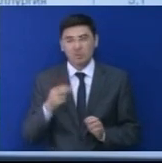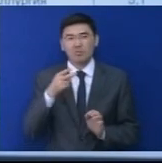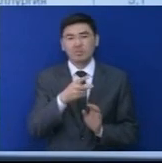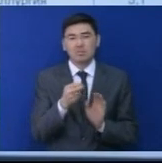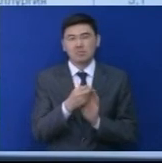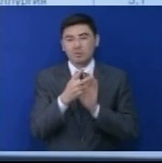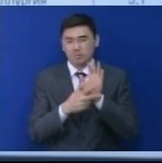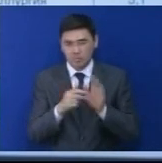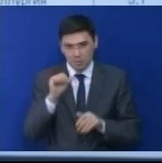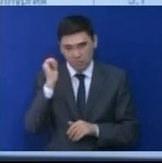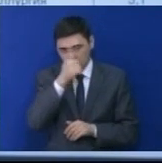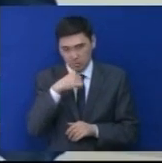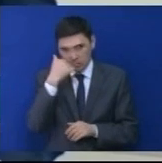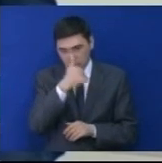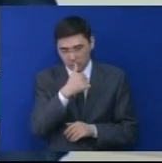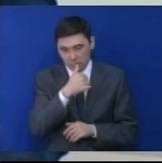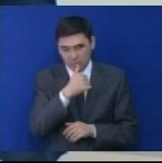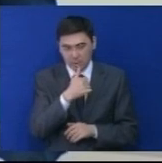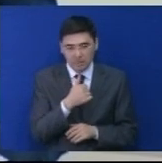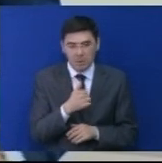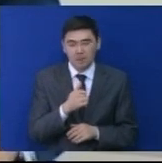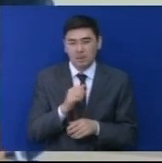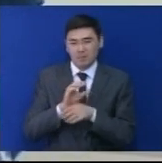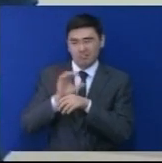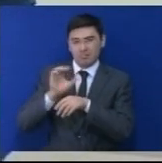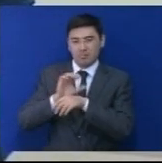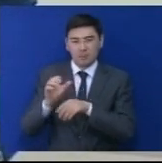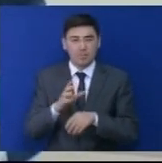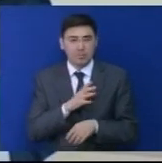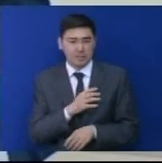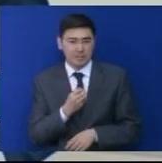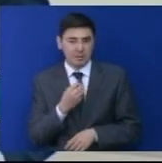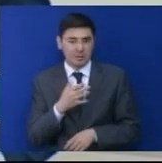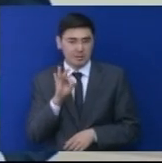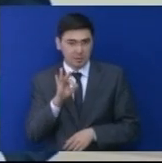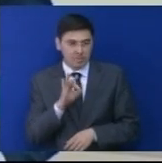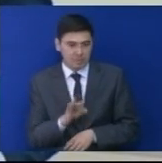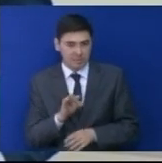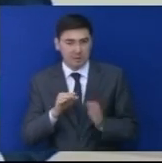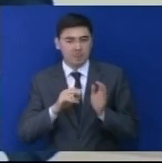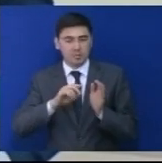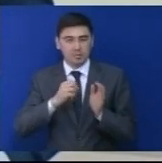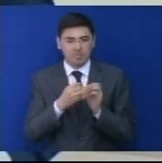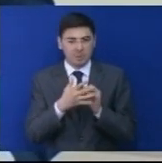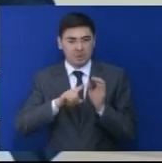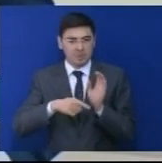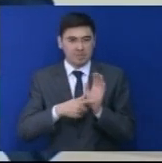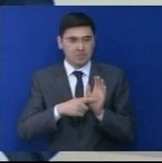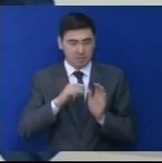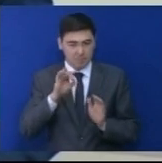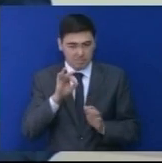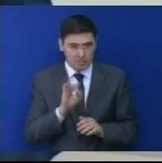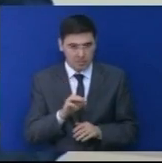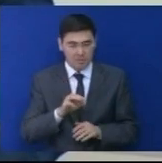В 2018 году объем несырьевого экспорта Казахстана составил 15,7 миллиардов долларов. На